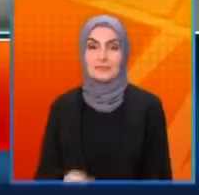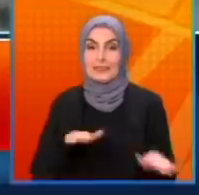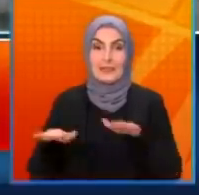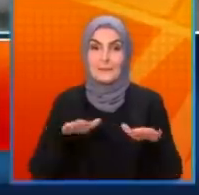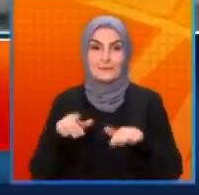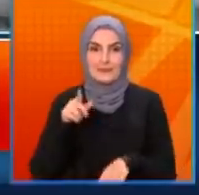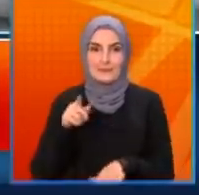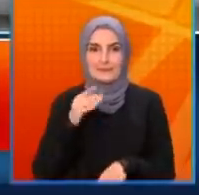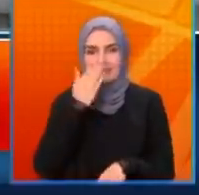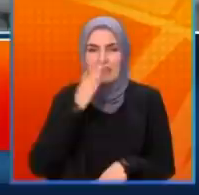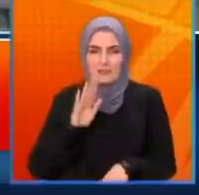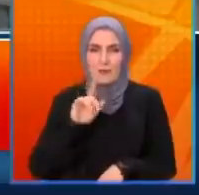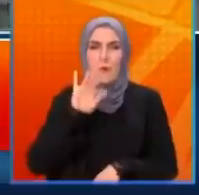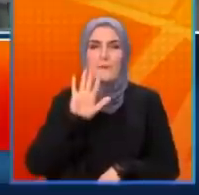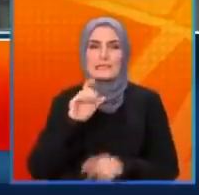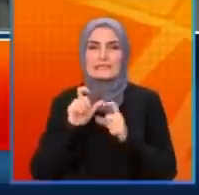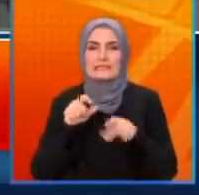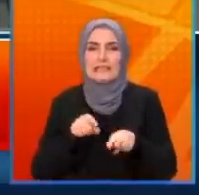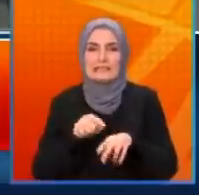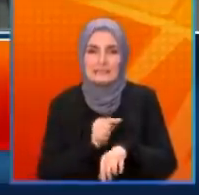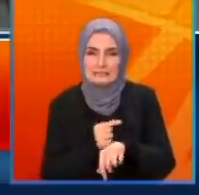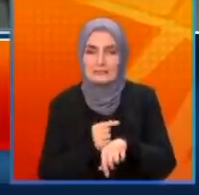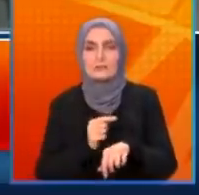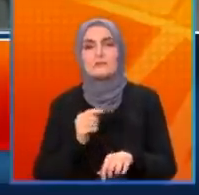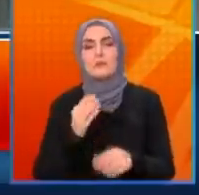Sarsıntı sadece 15 saniye sürdü ama